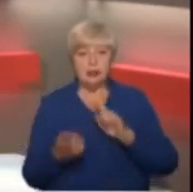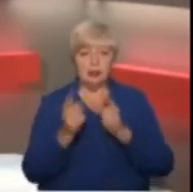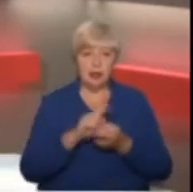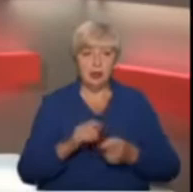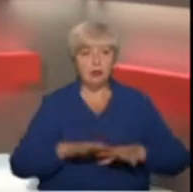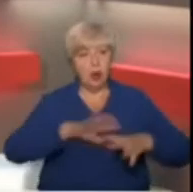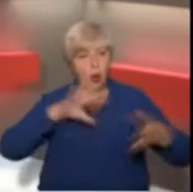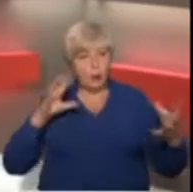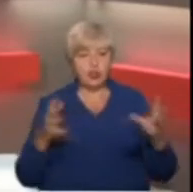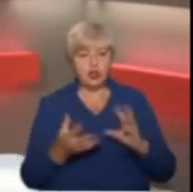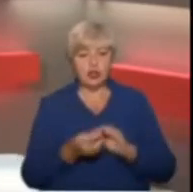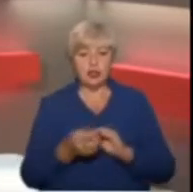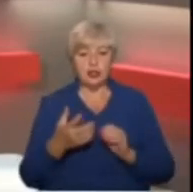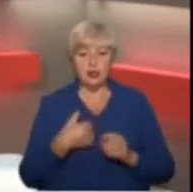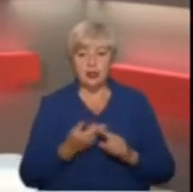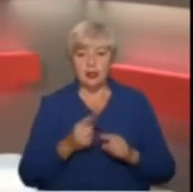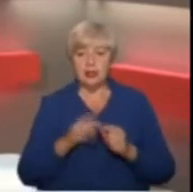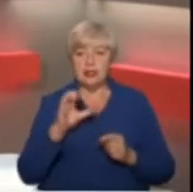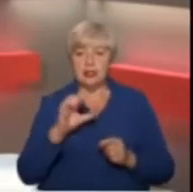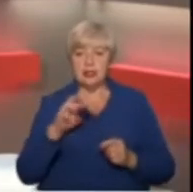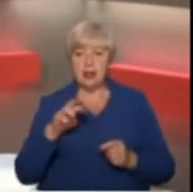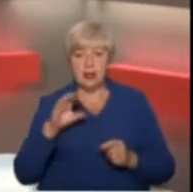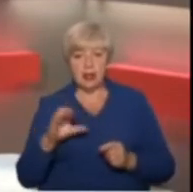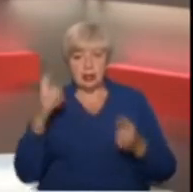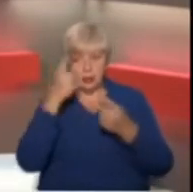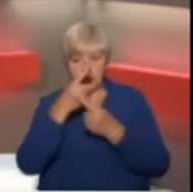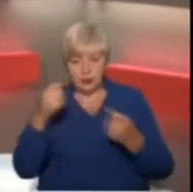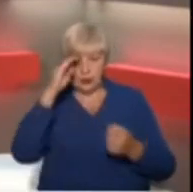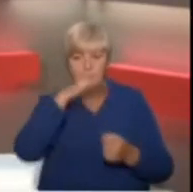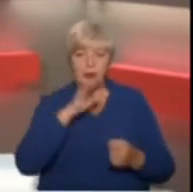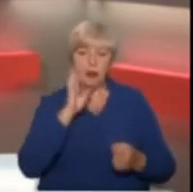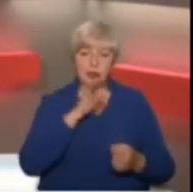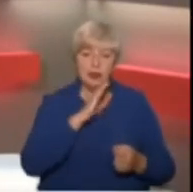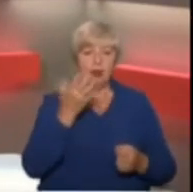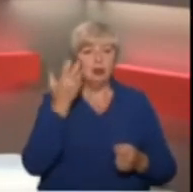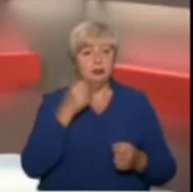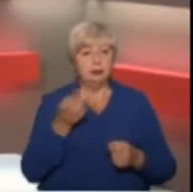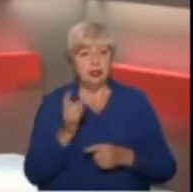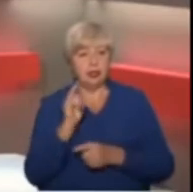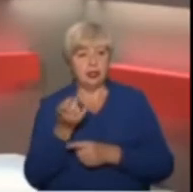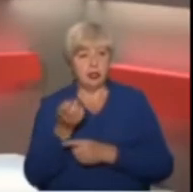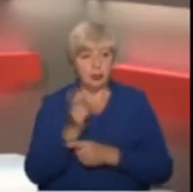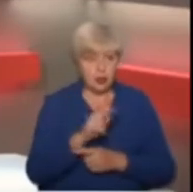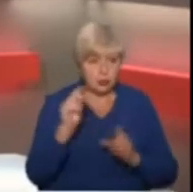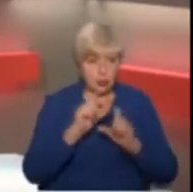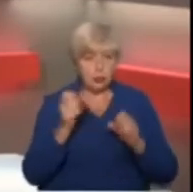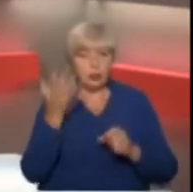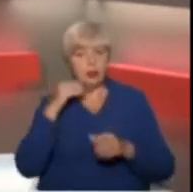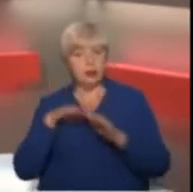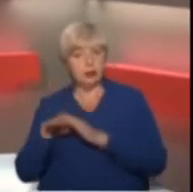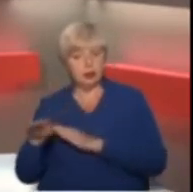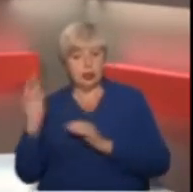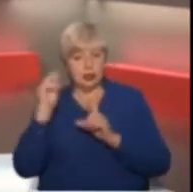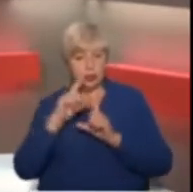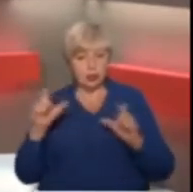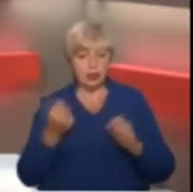це смс-оповіщення батьків про те, коли дитина зайшла в школу, коли вона вийшла зі школи. По-друге, це